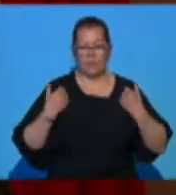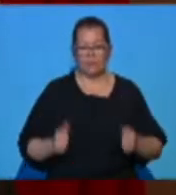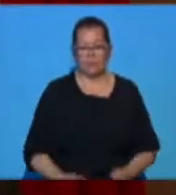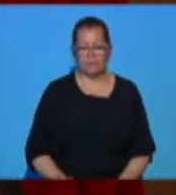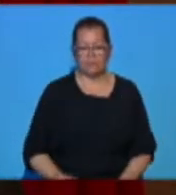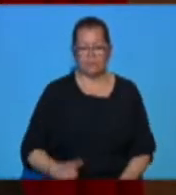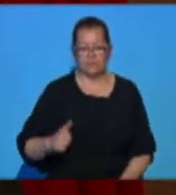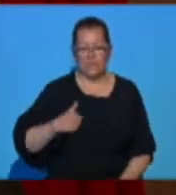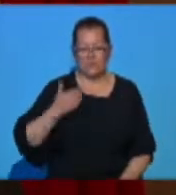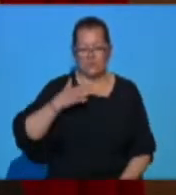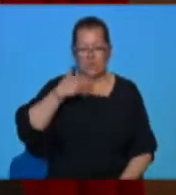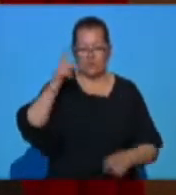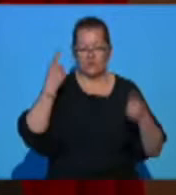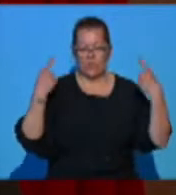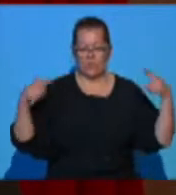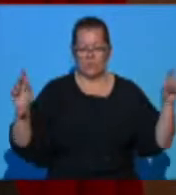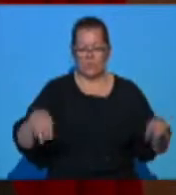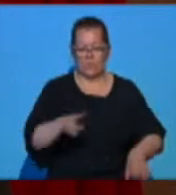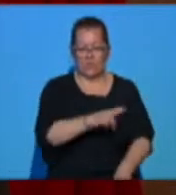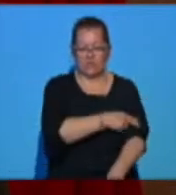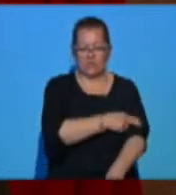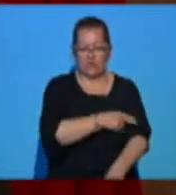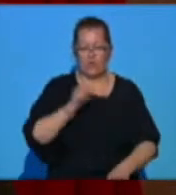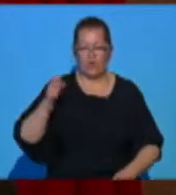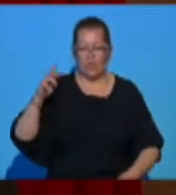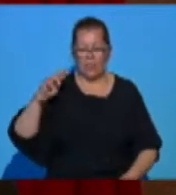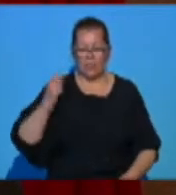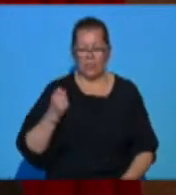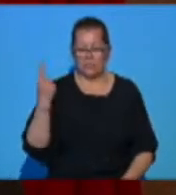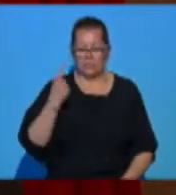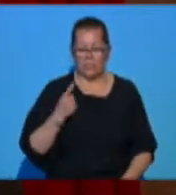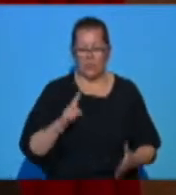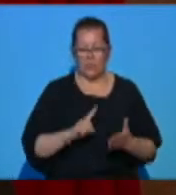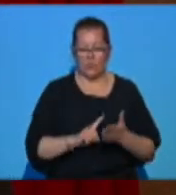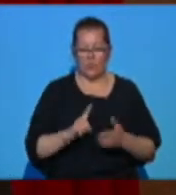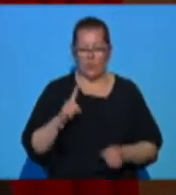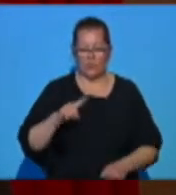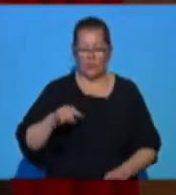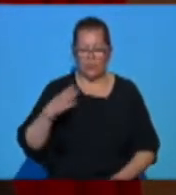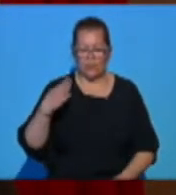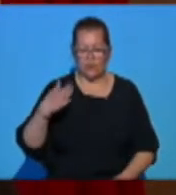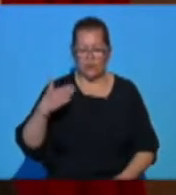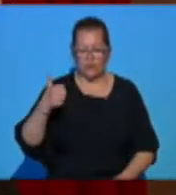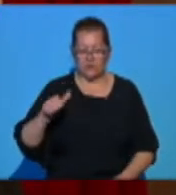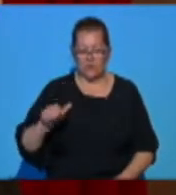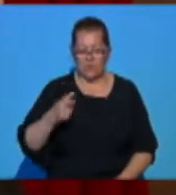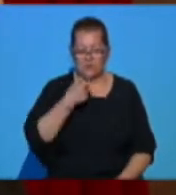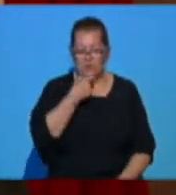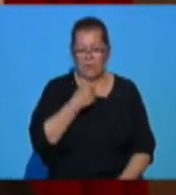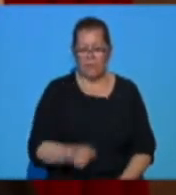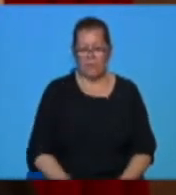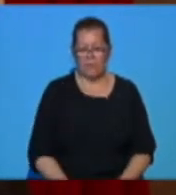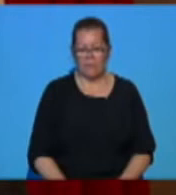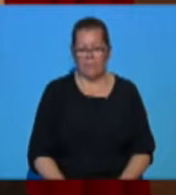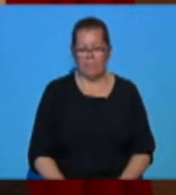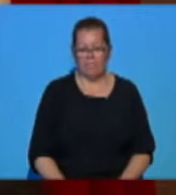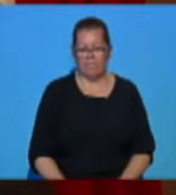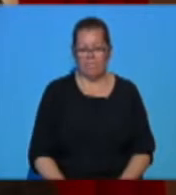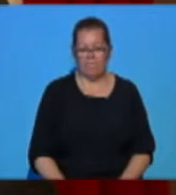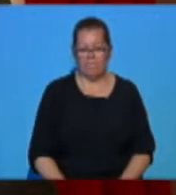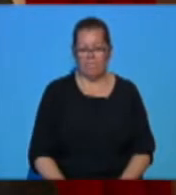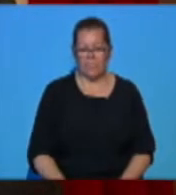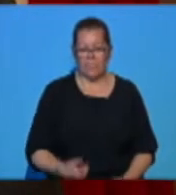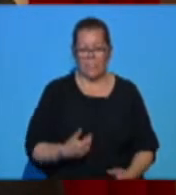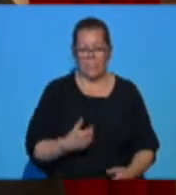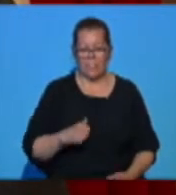zi festivă. Colegiul Național Carol I împlinește astăzi 196 de ani de la înființare.